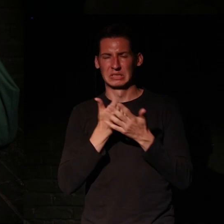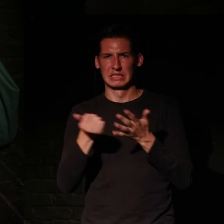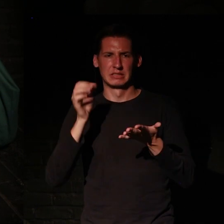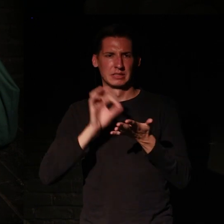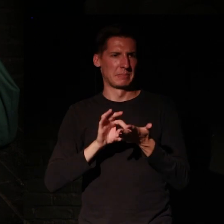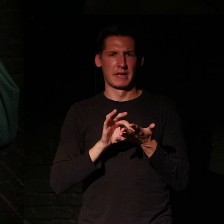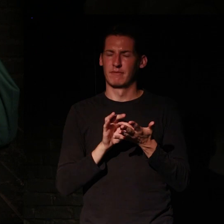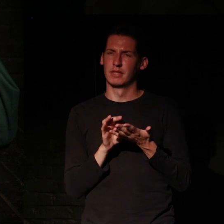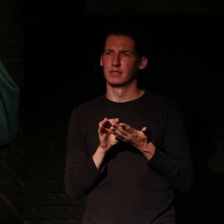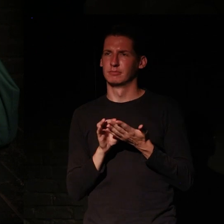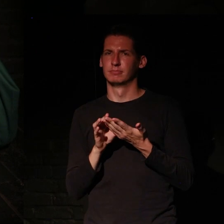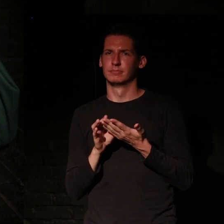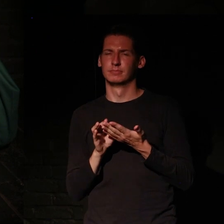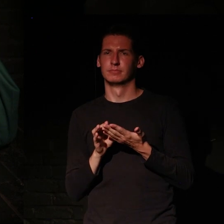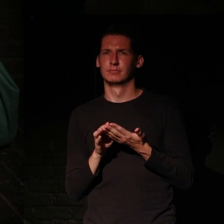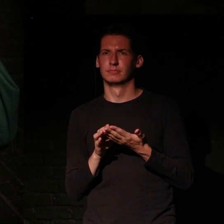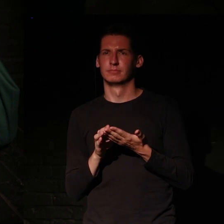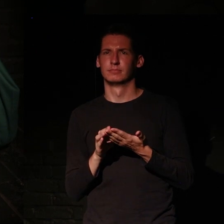właśnie ta tajemnicza